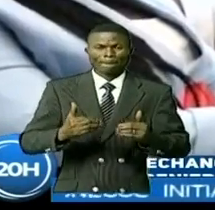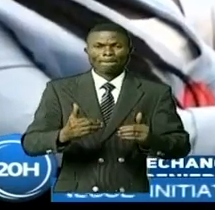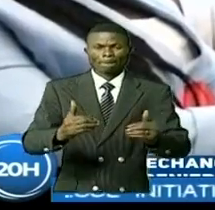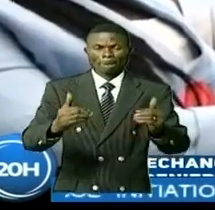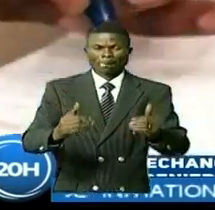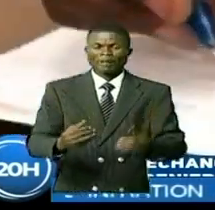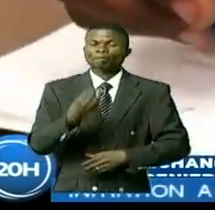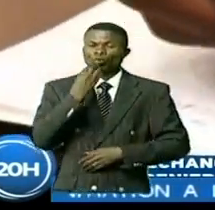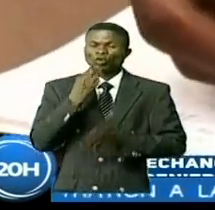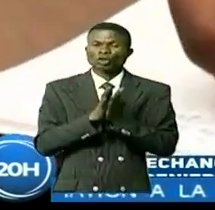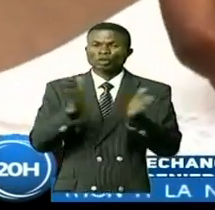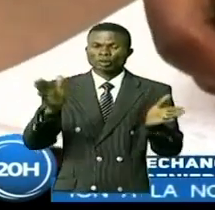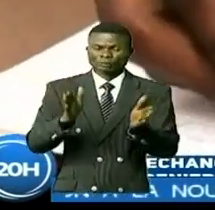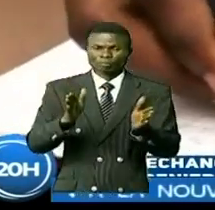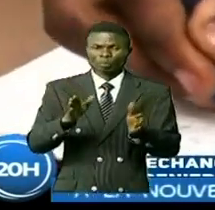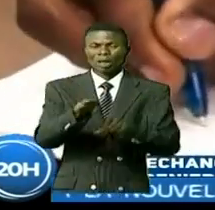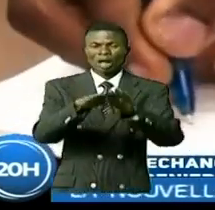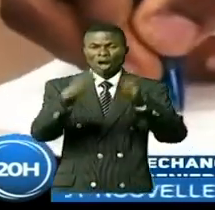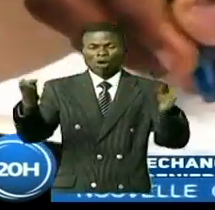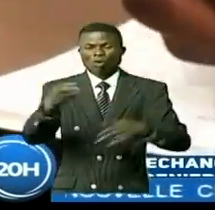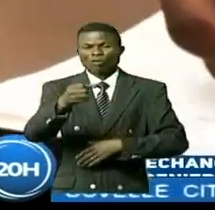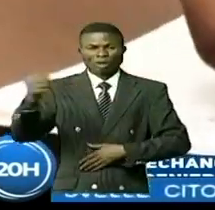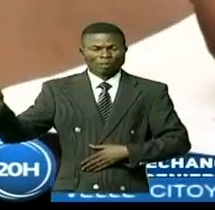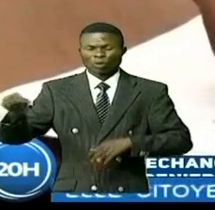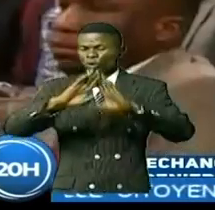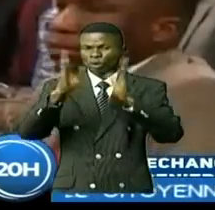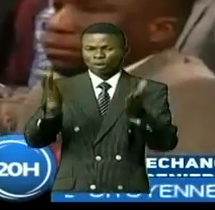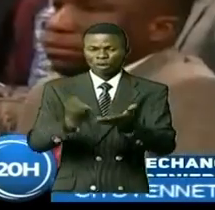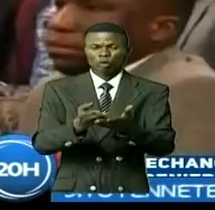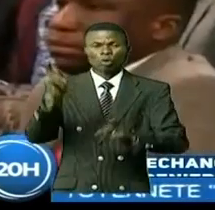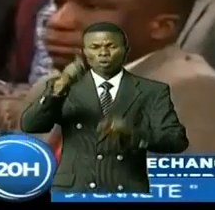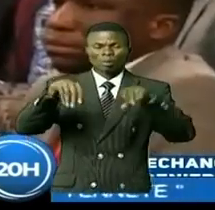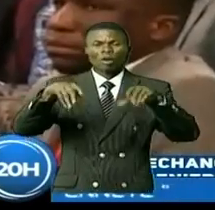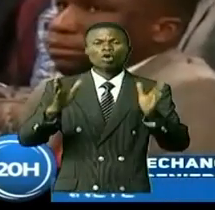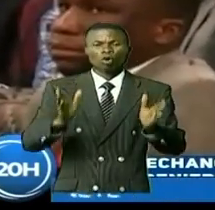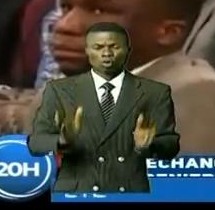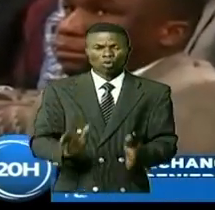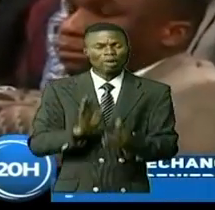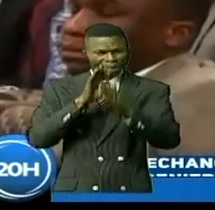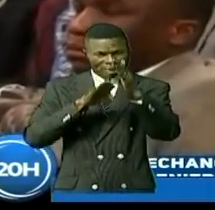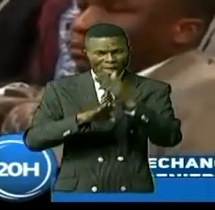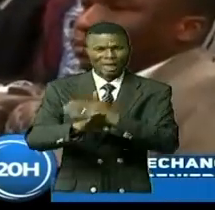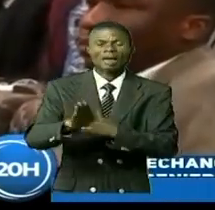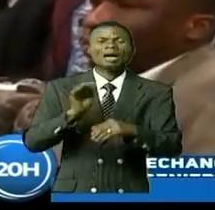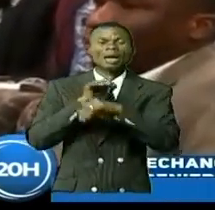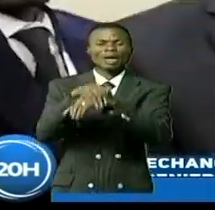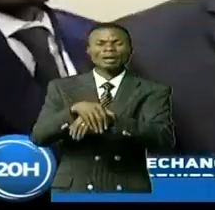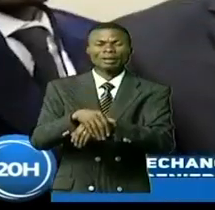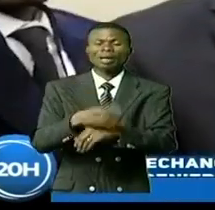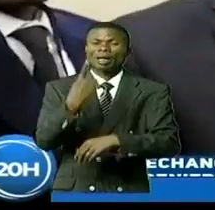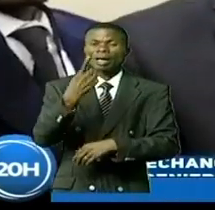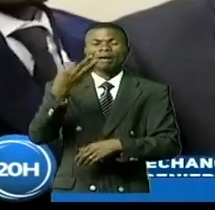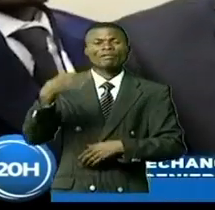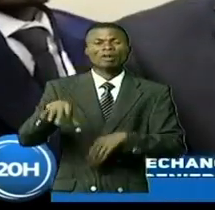L'IGF a ouvert ses portes à tous les concitoyens, parce qu'un franc